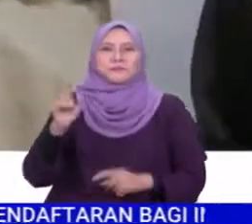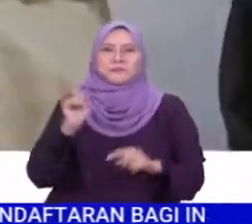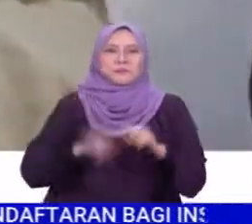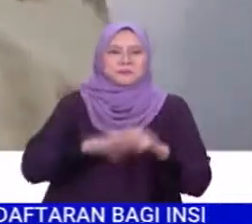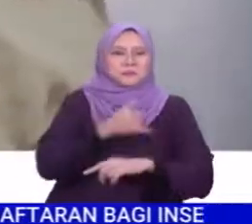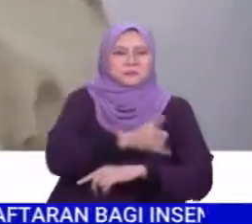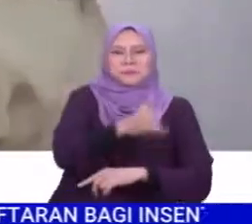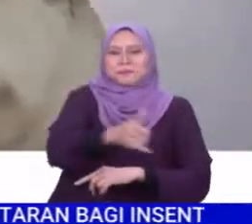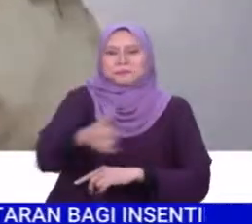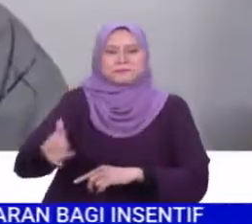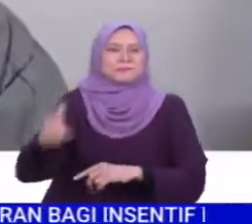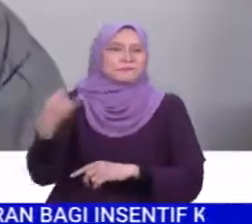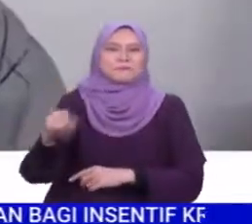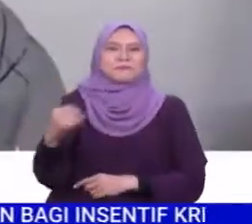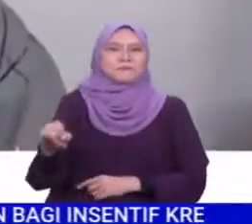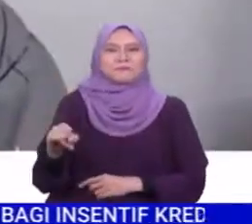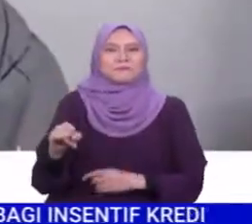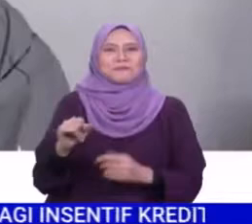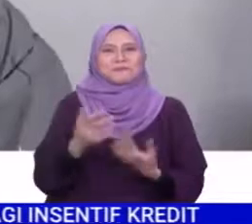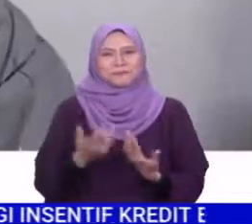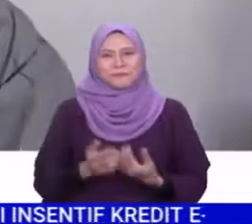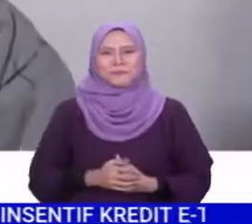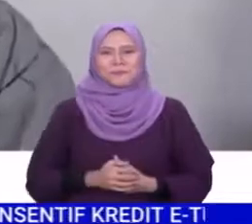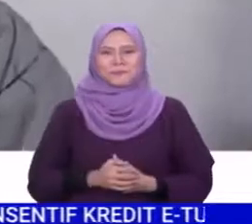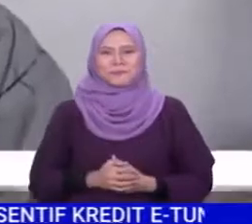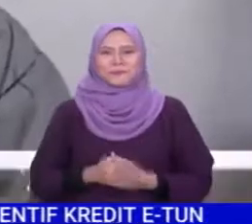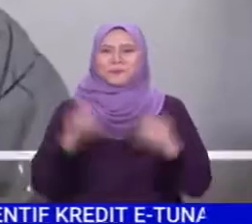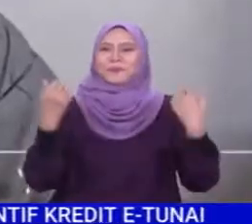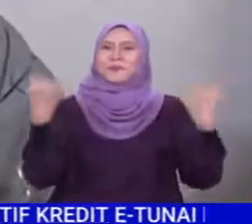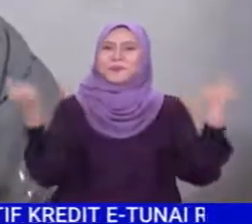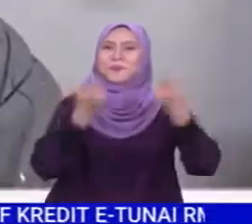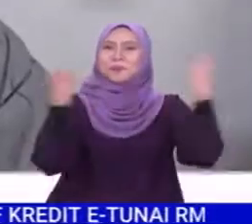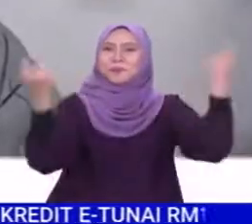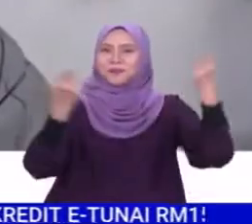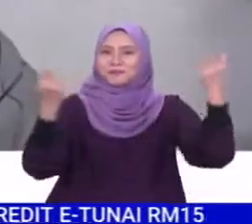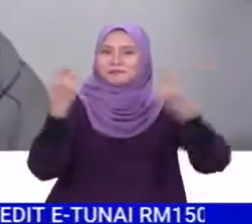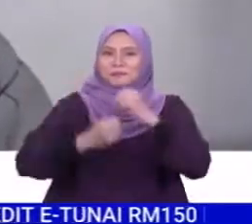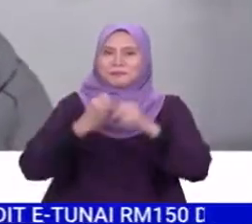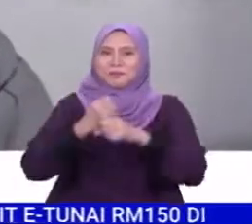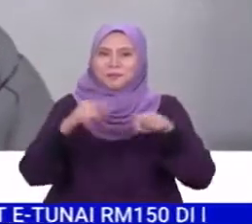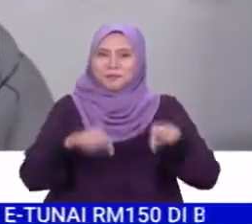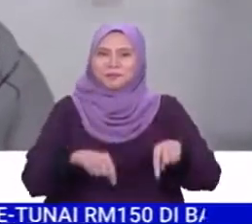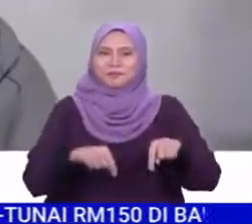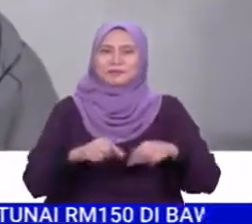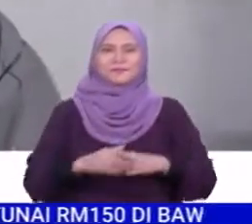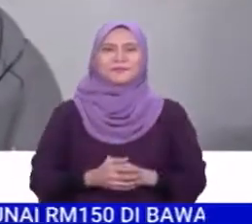pergerakan kita pun terbantu sikit. Sambutan tahun ni, walaupun